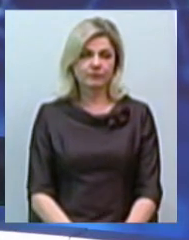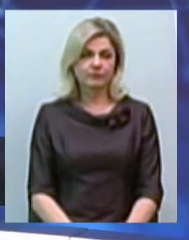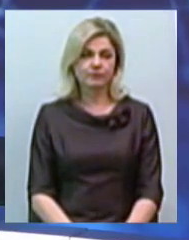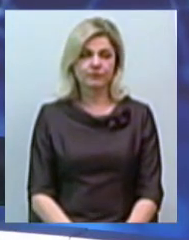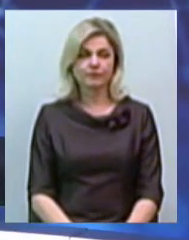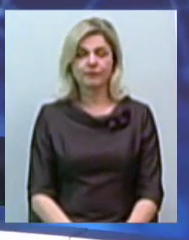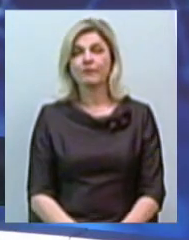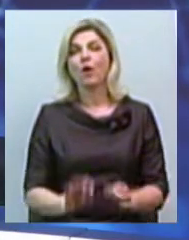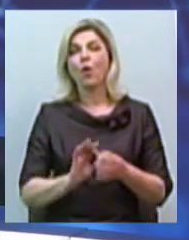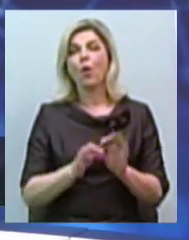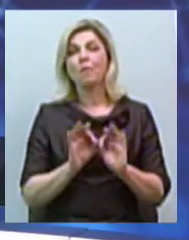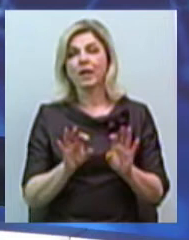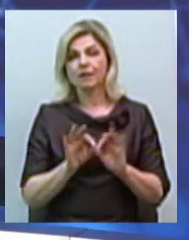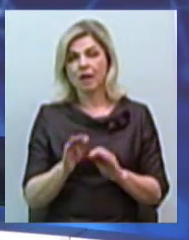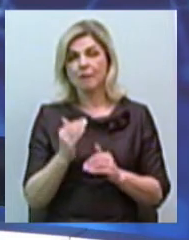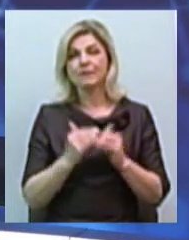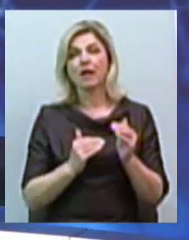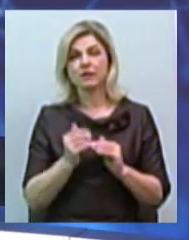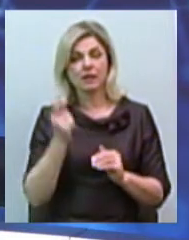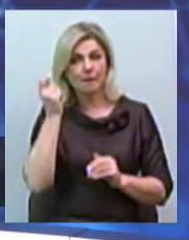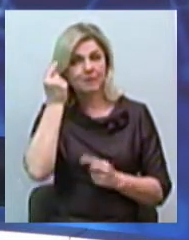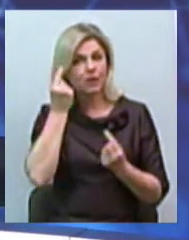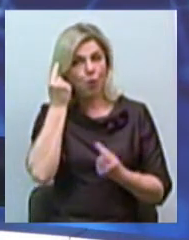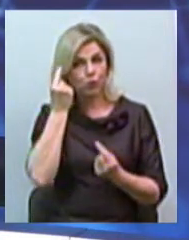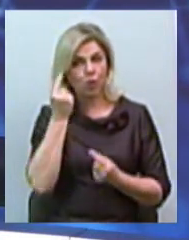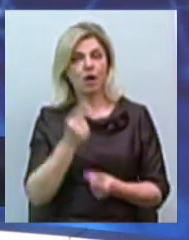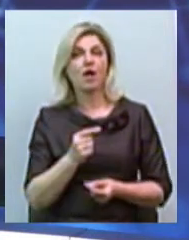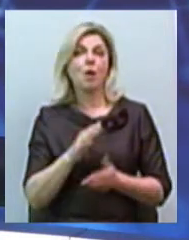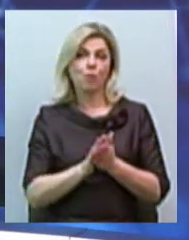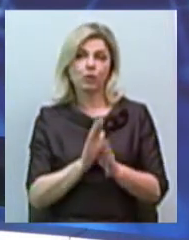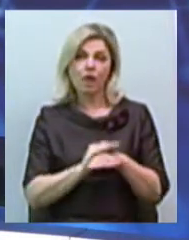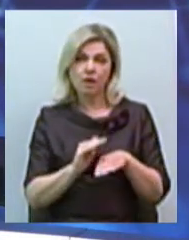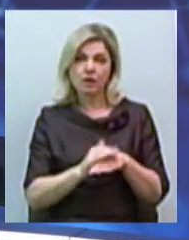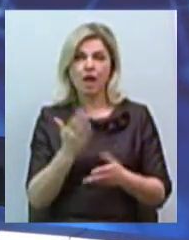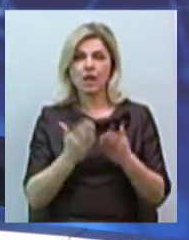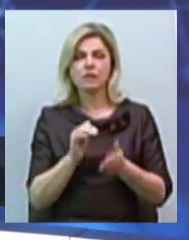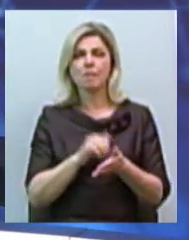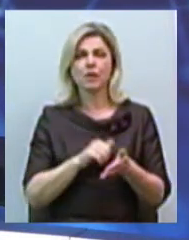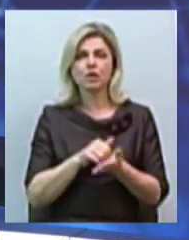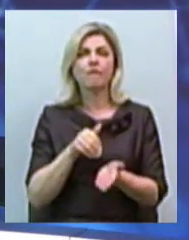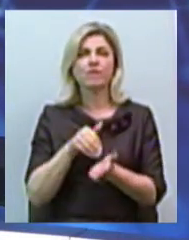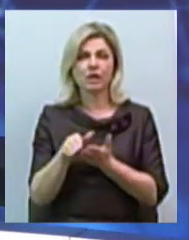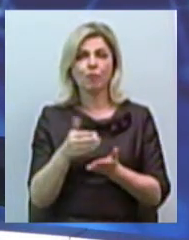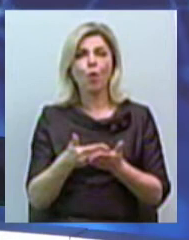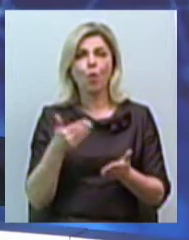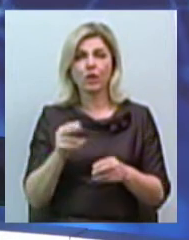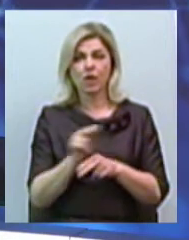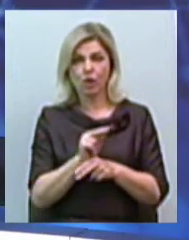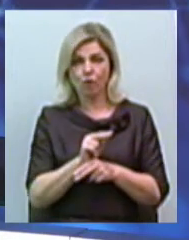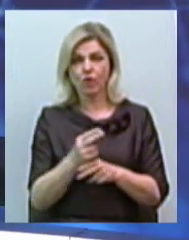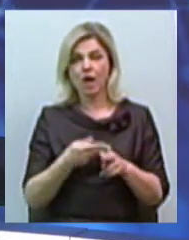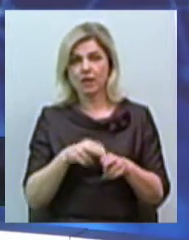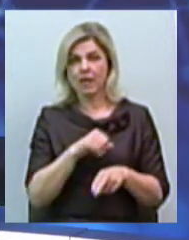Це був коментар практичного психолога Тетяни Іванової. Ольга, будь ласка, якщо причиною відмови від лікування стало